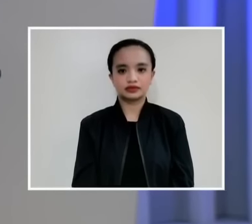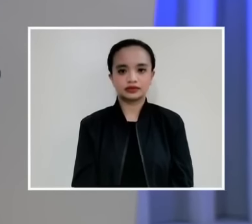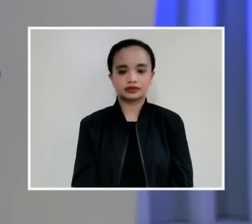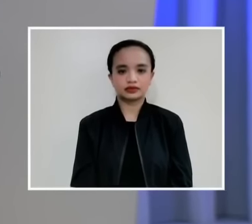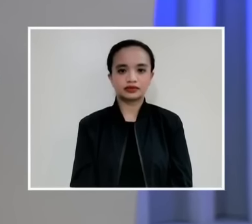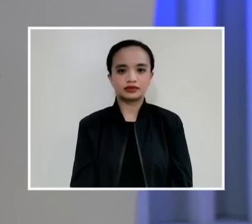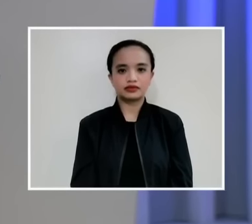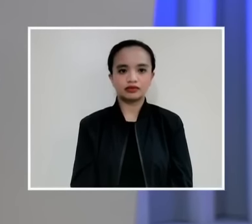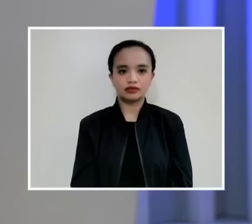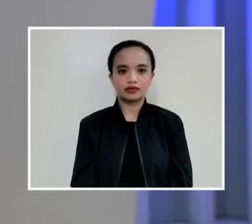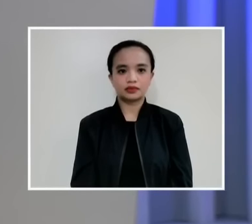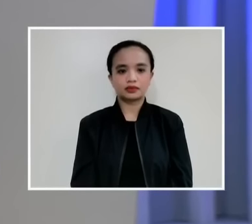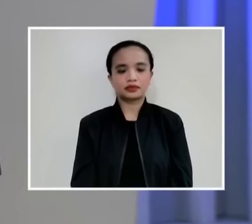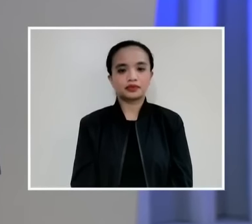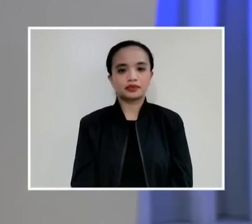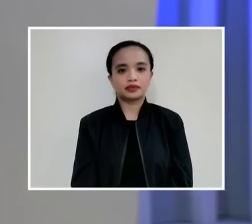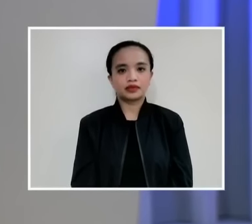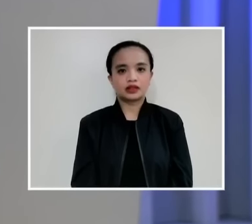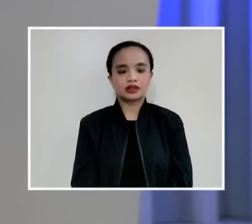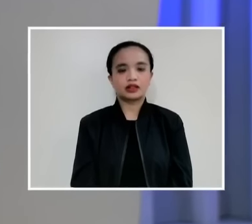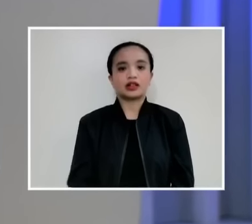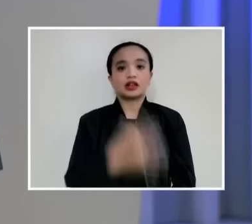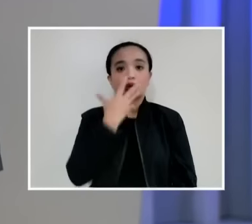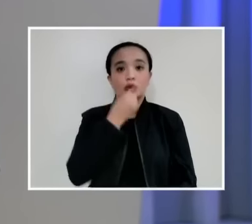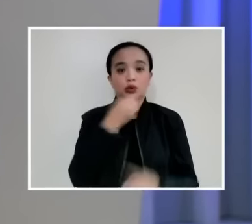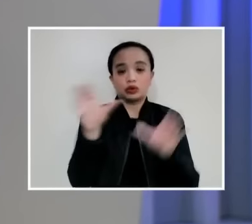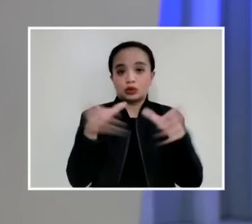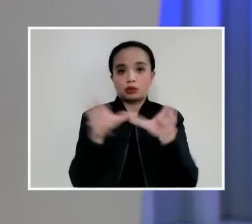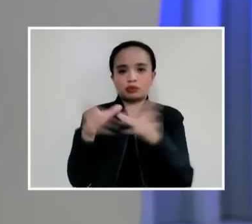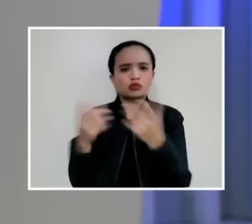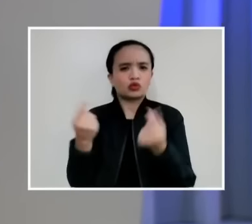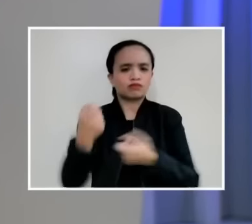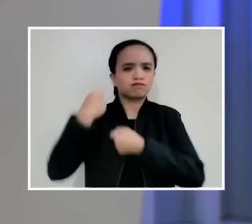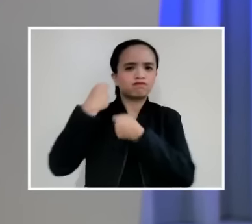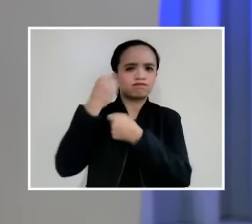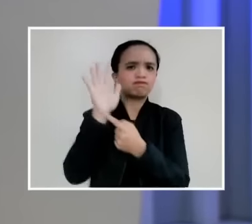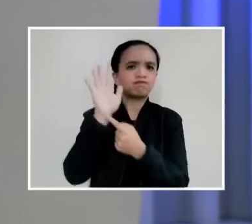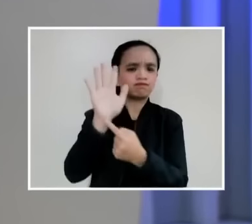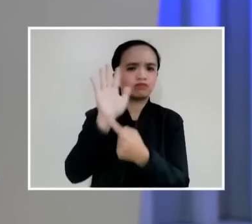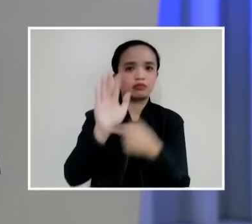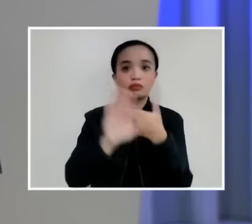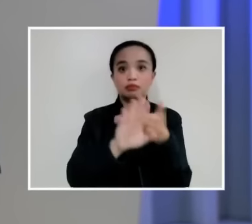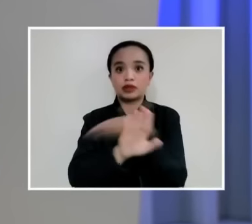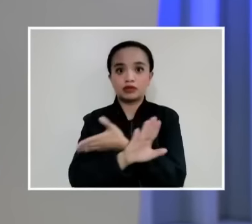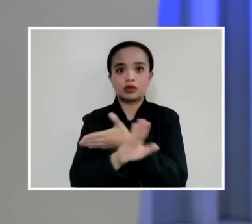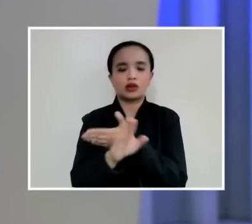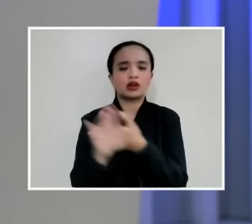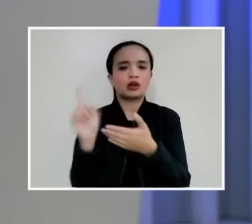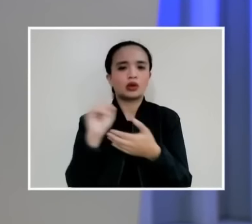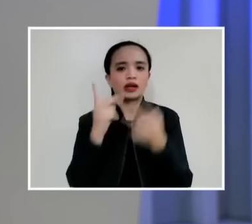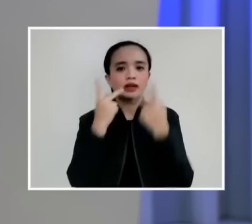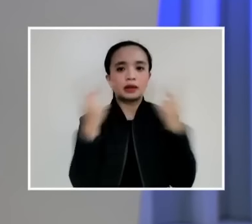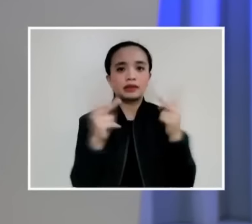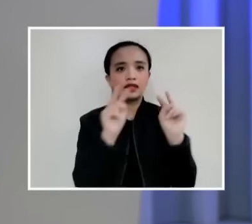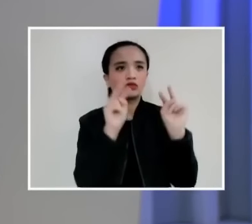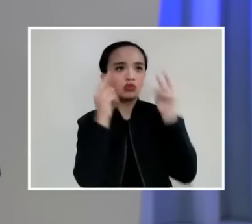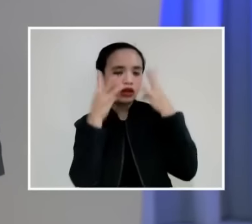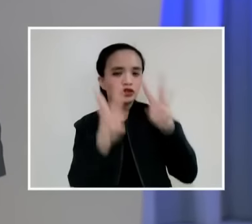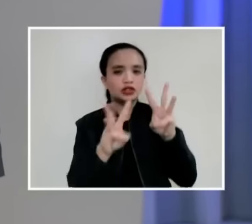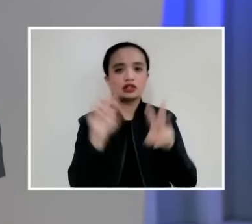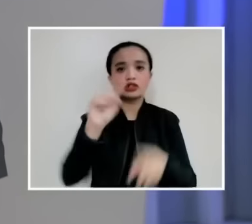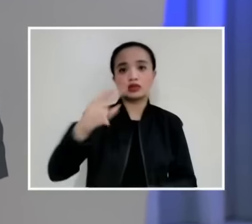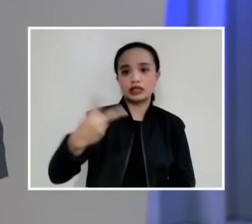Nagsagawa ng kilos protesta ang mga progresibong grupo bago nagdaos ng mga public viewing ng ikalawang State of the Nation